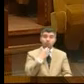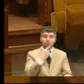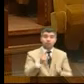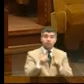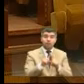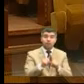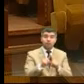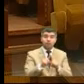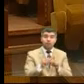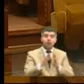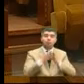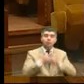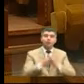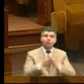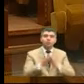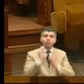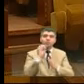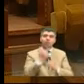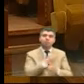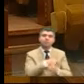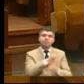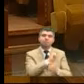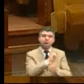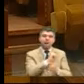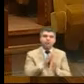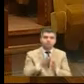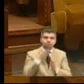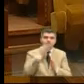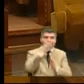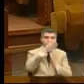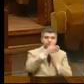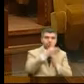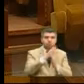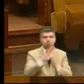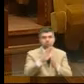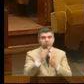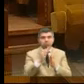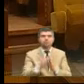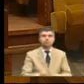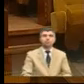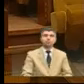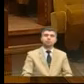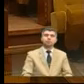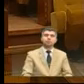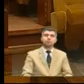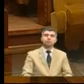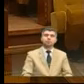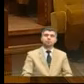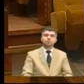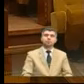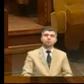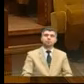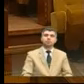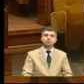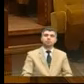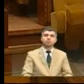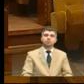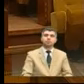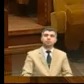مشات كوماناف للراواس ثوح غراواس كوماناف الشركات ديالنا روحت